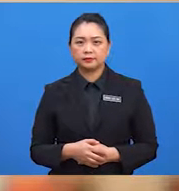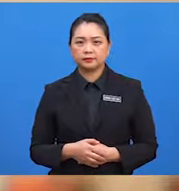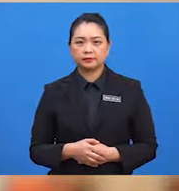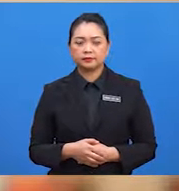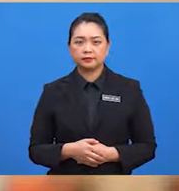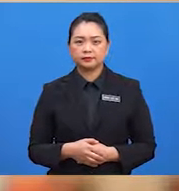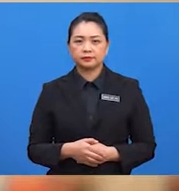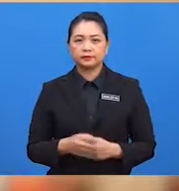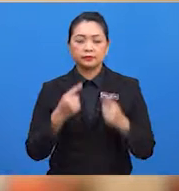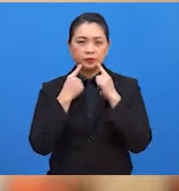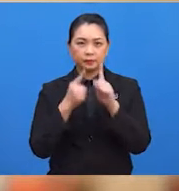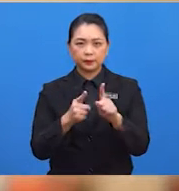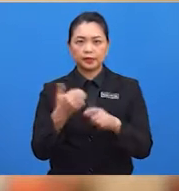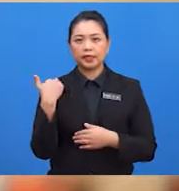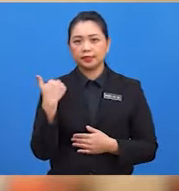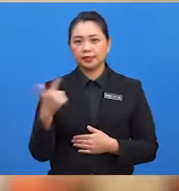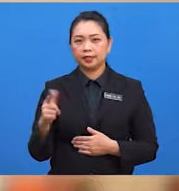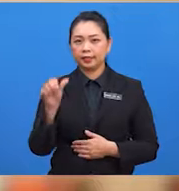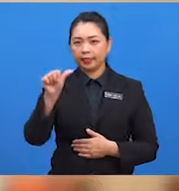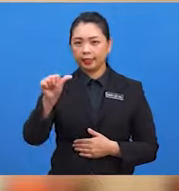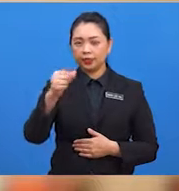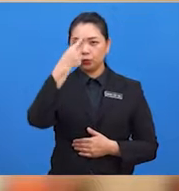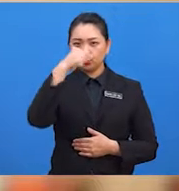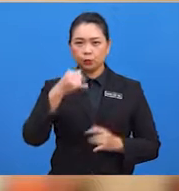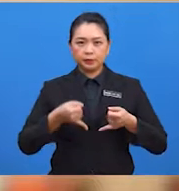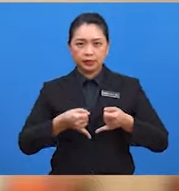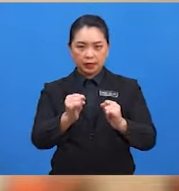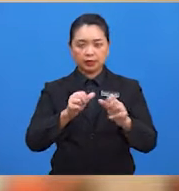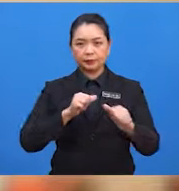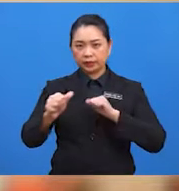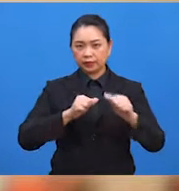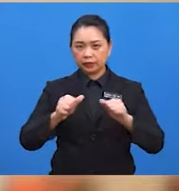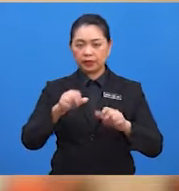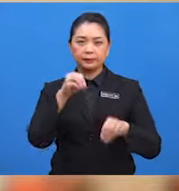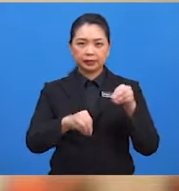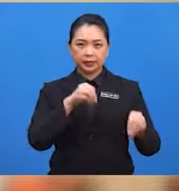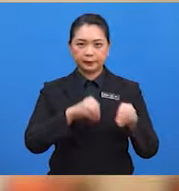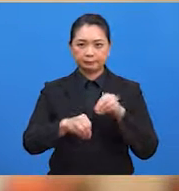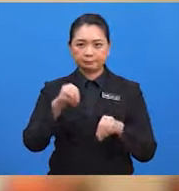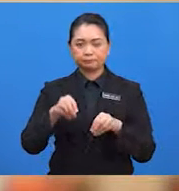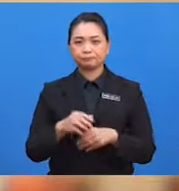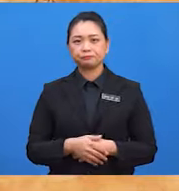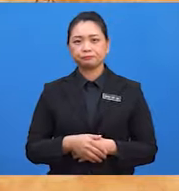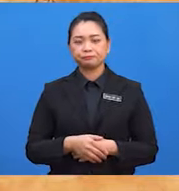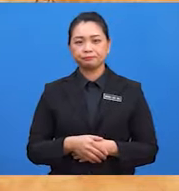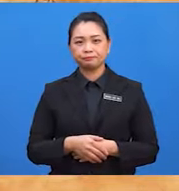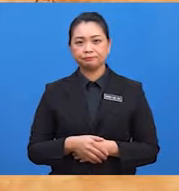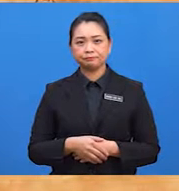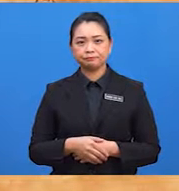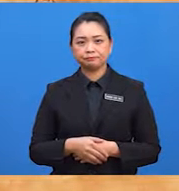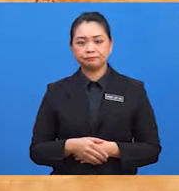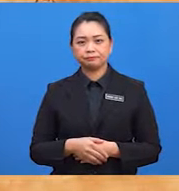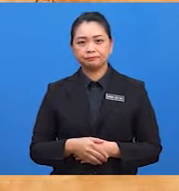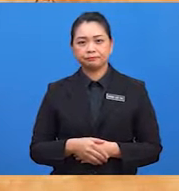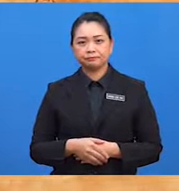jauh. Jawapannya ialah A. Untuk menjalankan aktiviti pertanian. Soalan